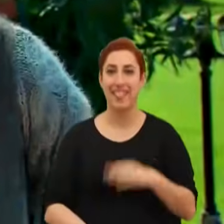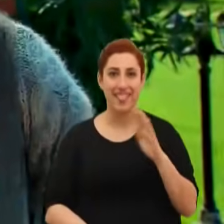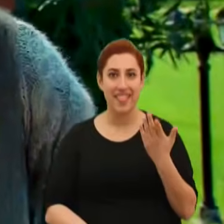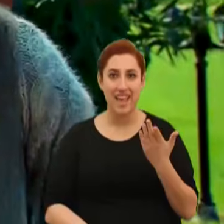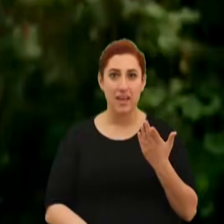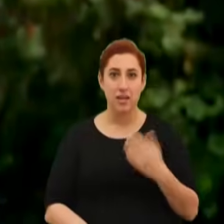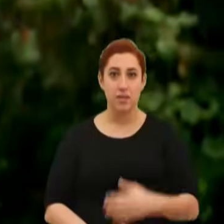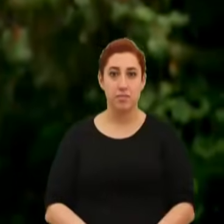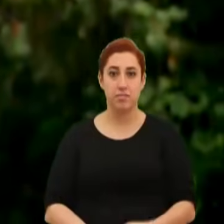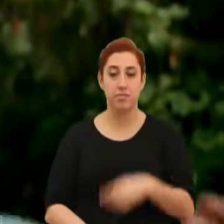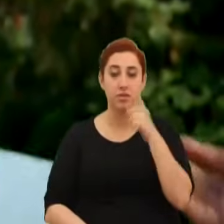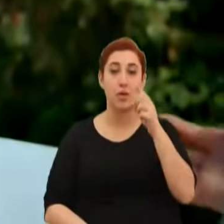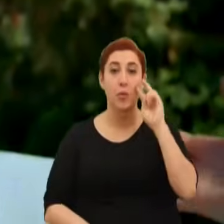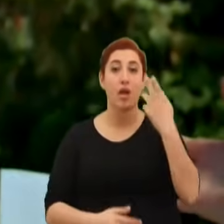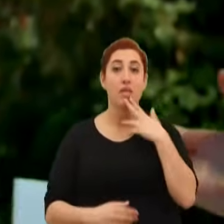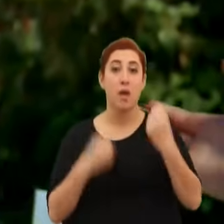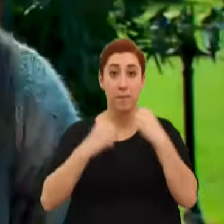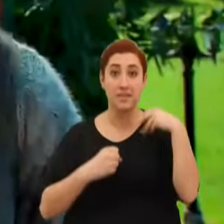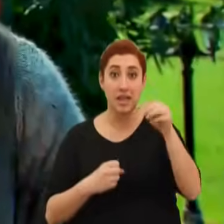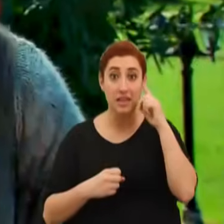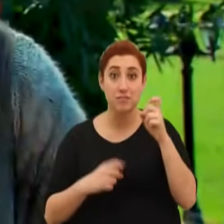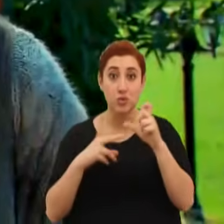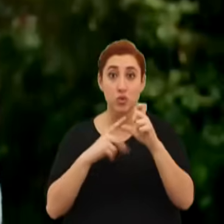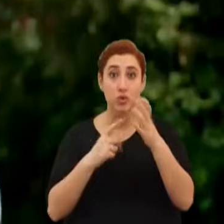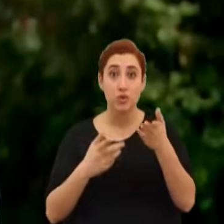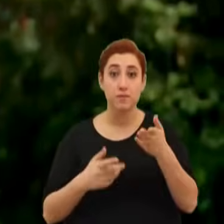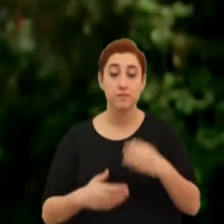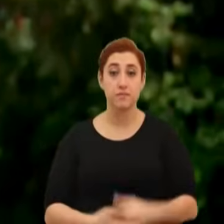Ne? Sen Riyam Hanım'ın arabasını mı sattın Şükrü?